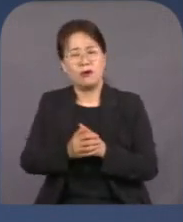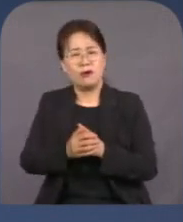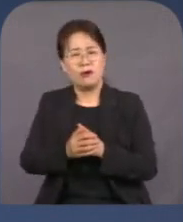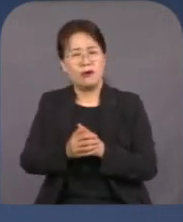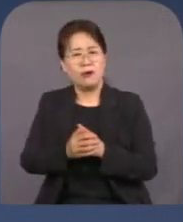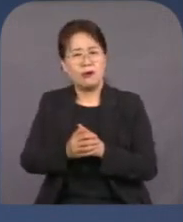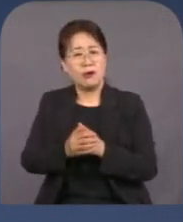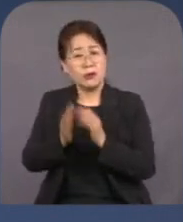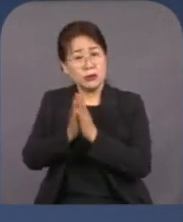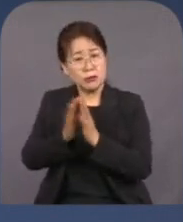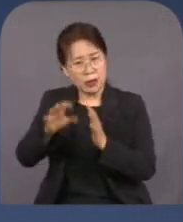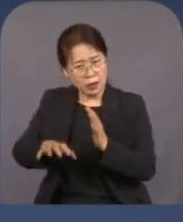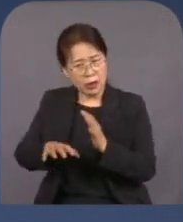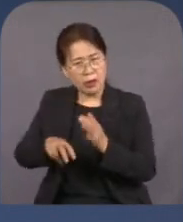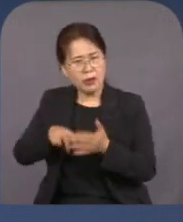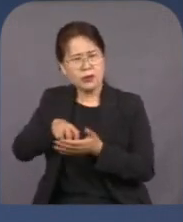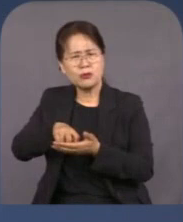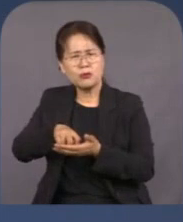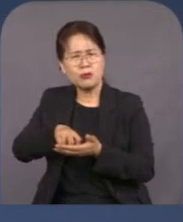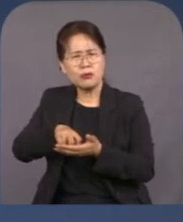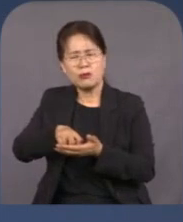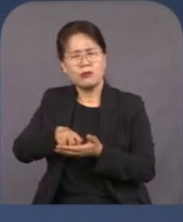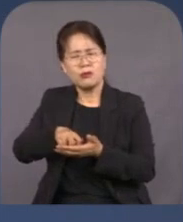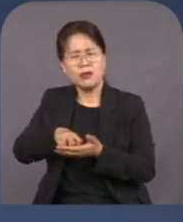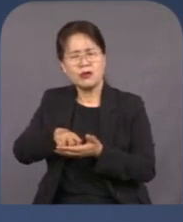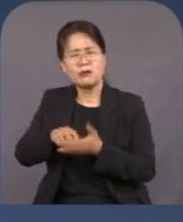현장에 있질 않아요